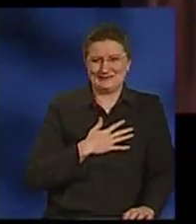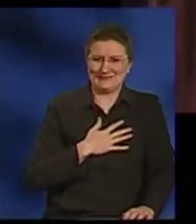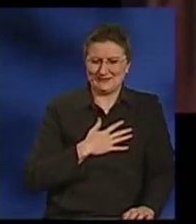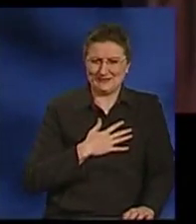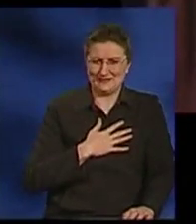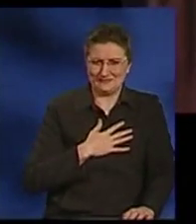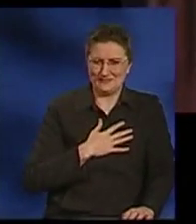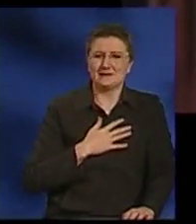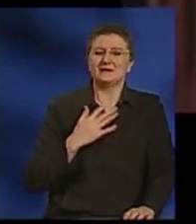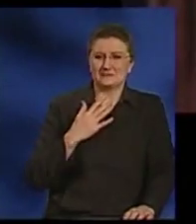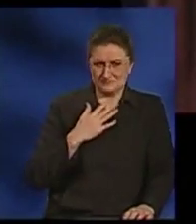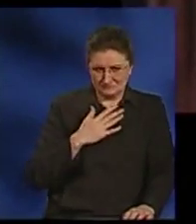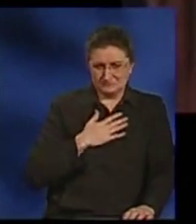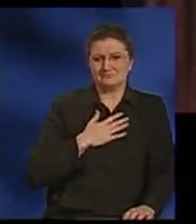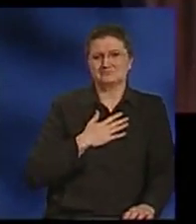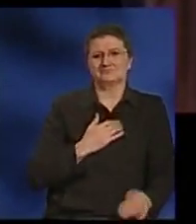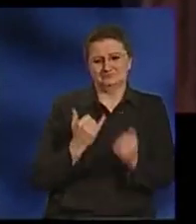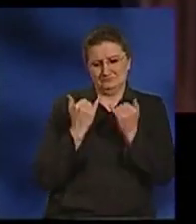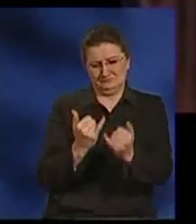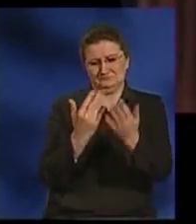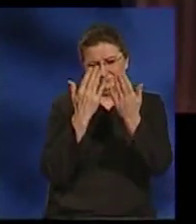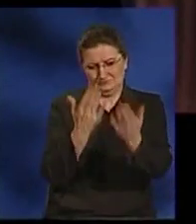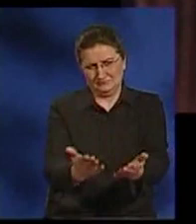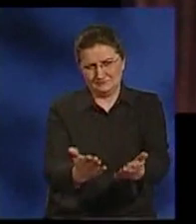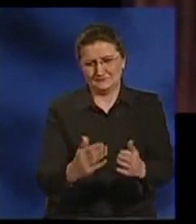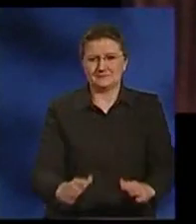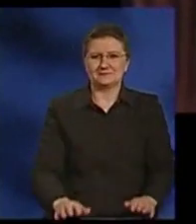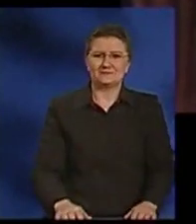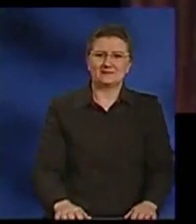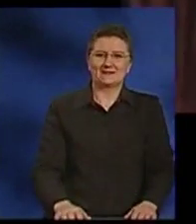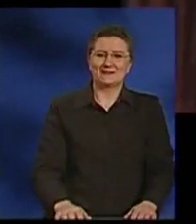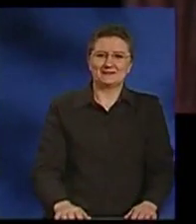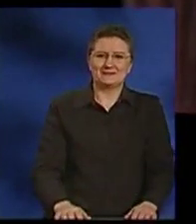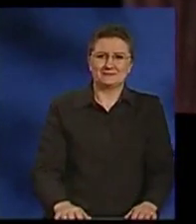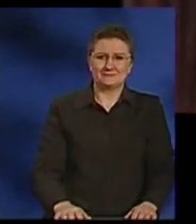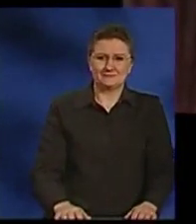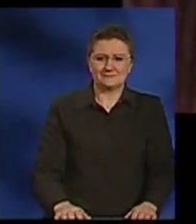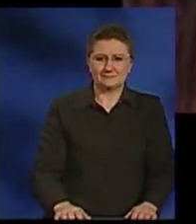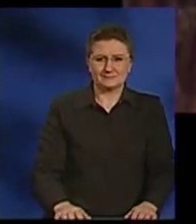за счет нашего общего предприятия Хе-хе-хе